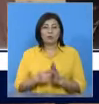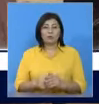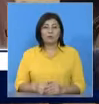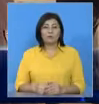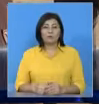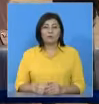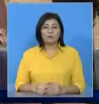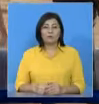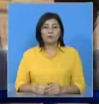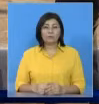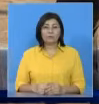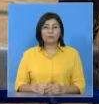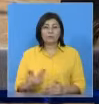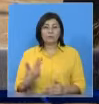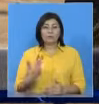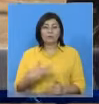36